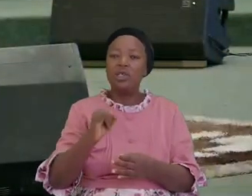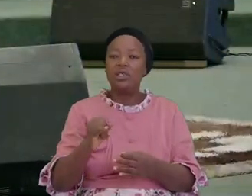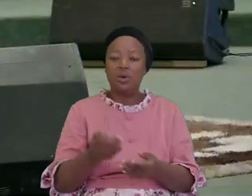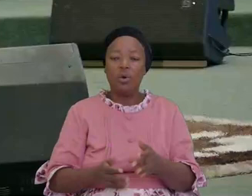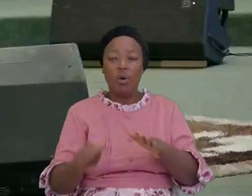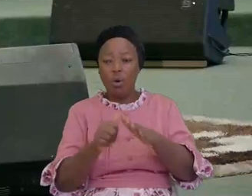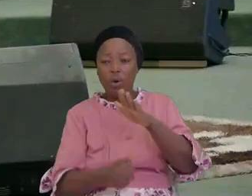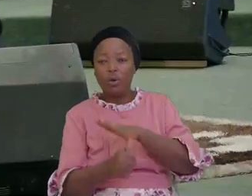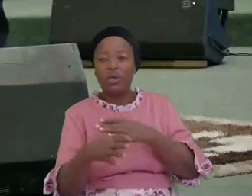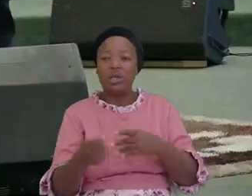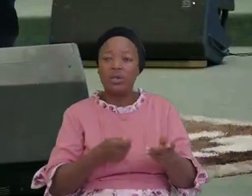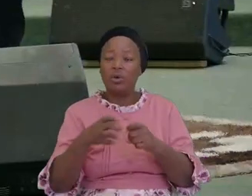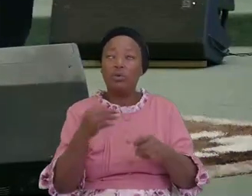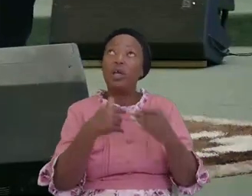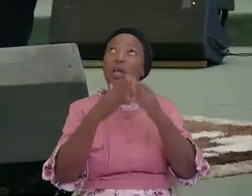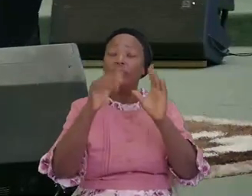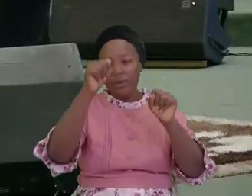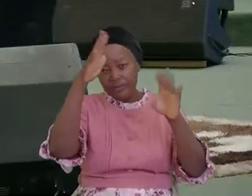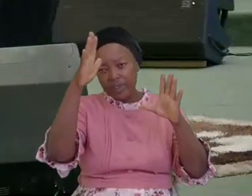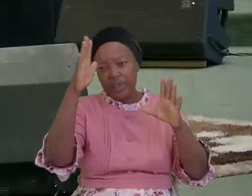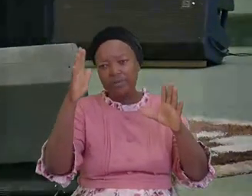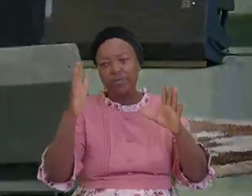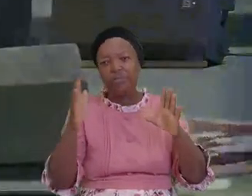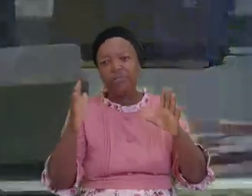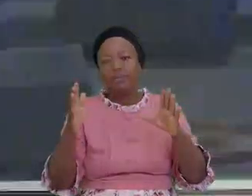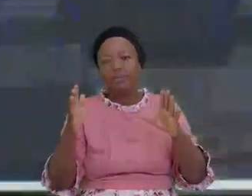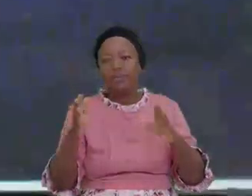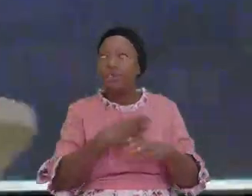Et le Saint-Esprit est sous le contrôle du Père Céleste.